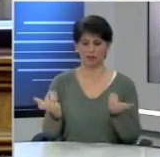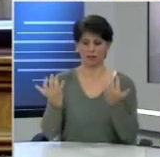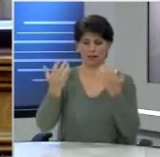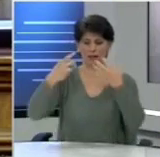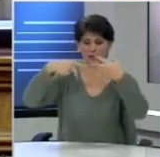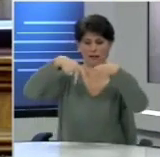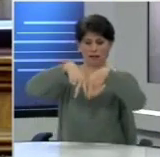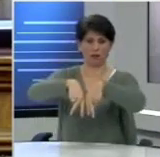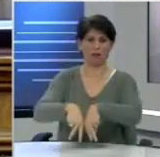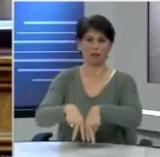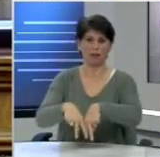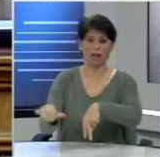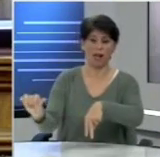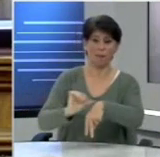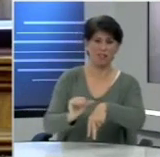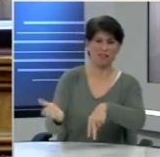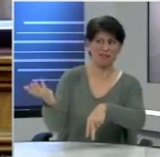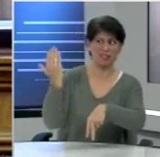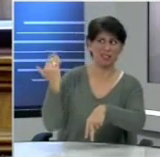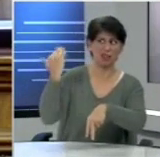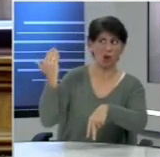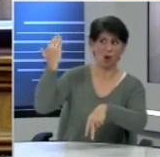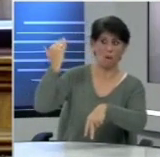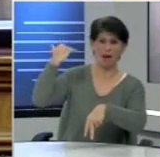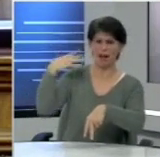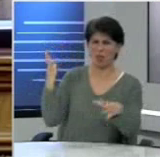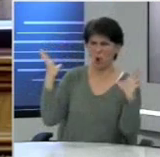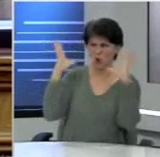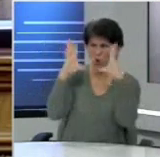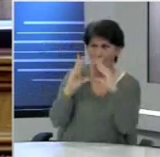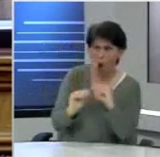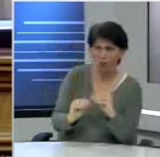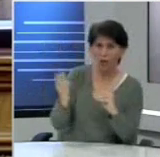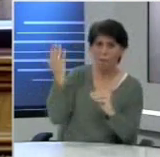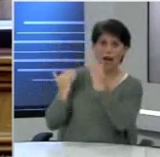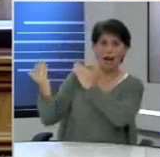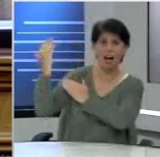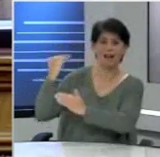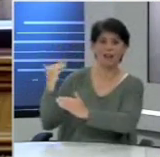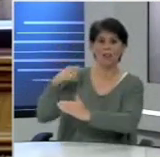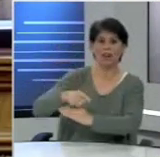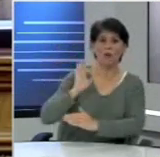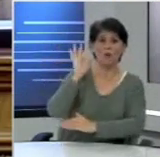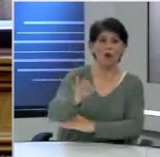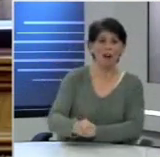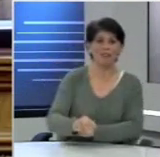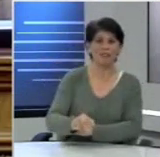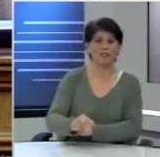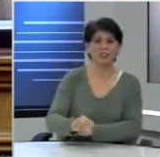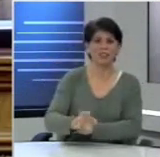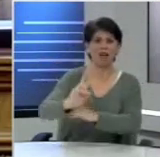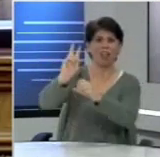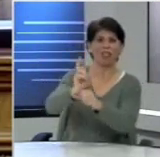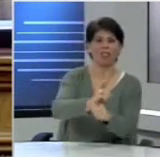επιστροφή στο πιο σκοτεινό μας χθες, αυτό που έκανε τη χώρα έρμεο στα χέρια μιας επιτίδειας